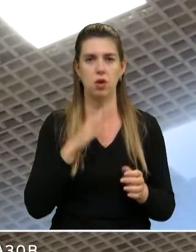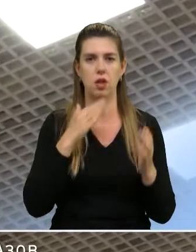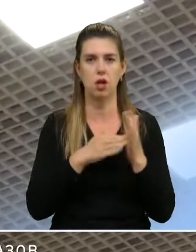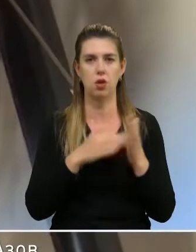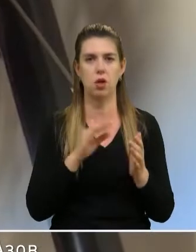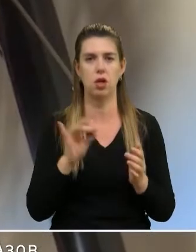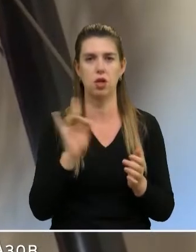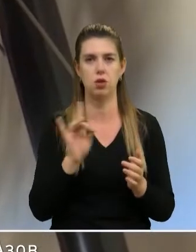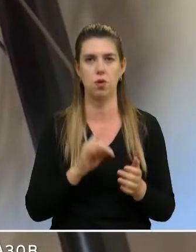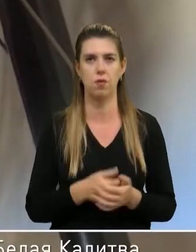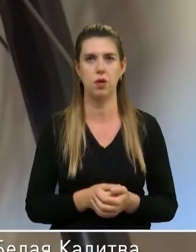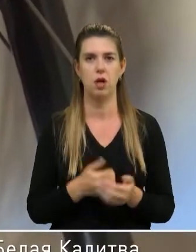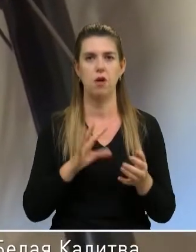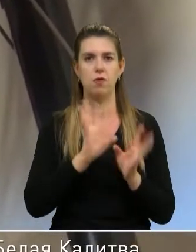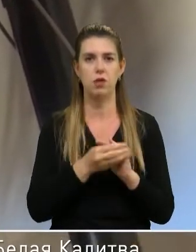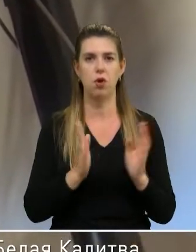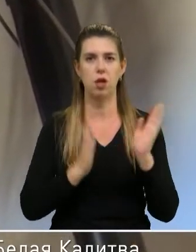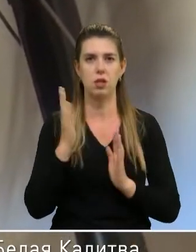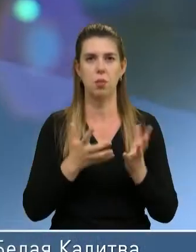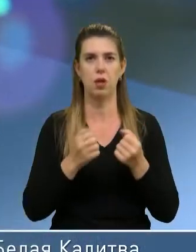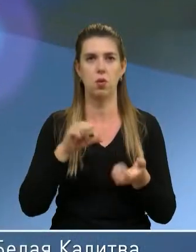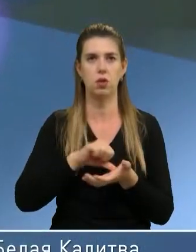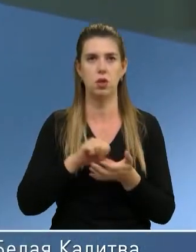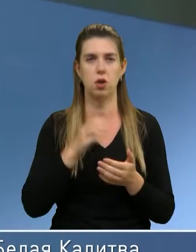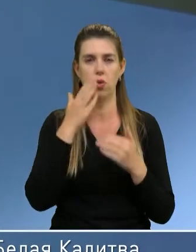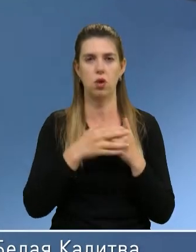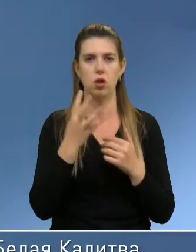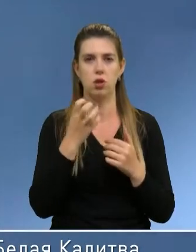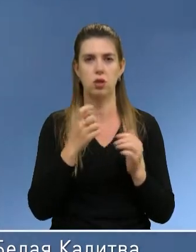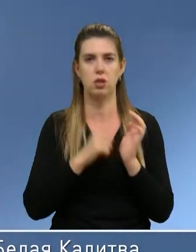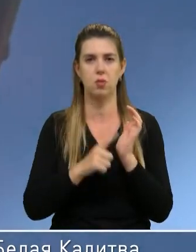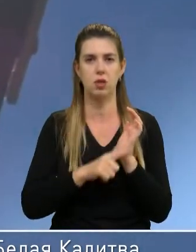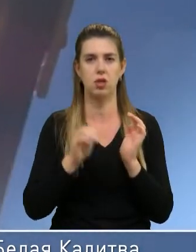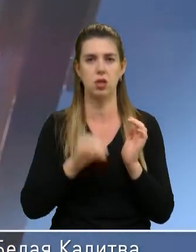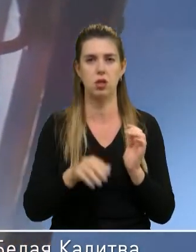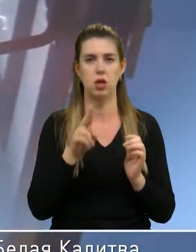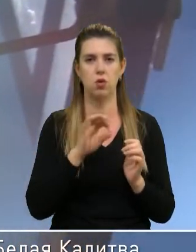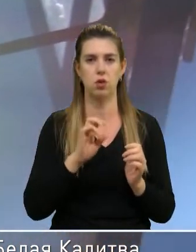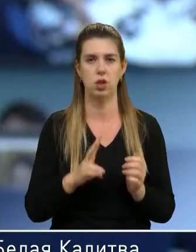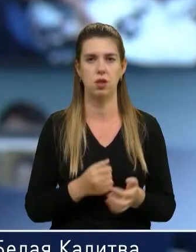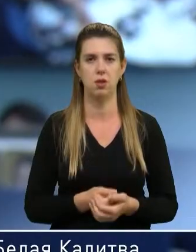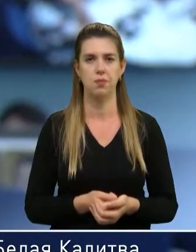Таганрога и Ростова-на-Дону. Всего в голосовании приняли участие более 470 тысяч дончан.